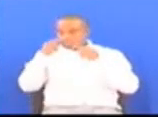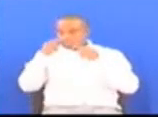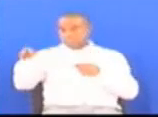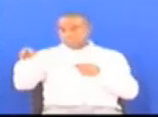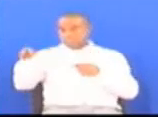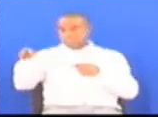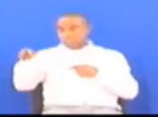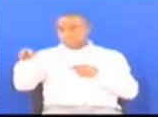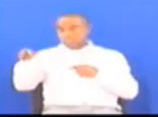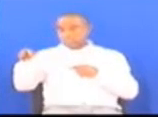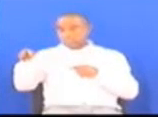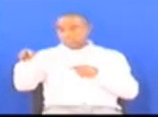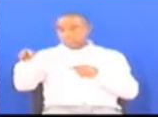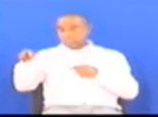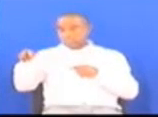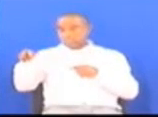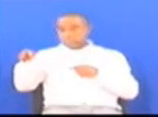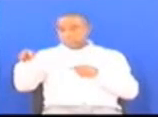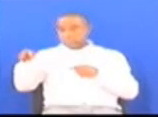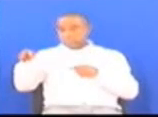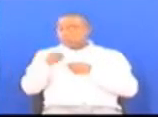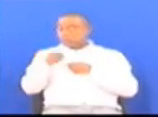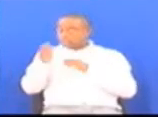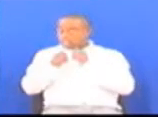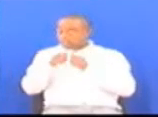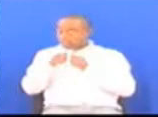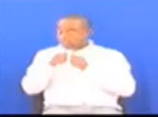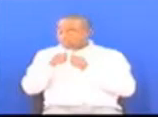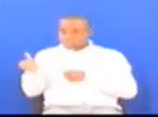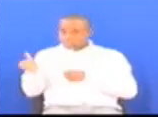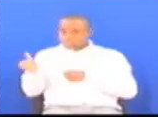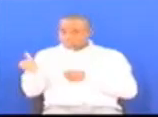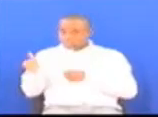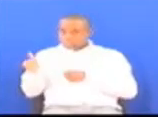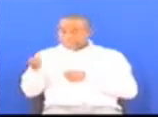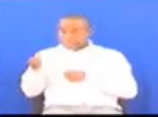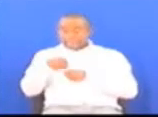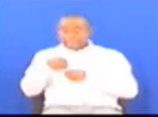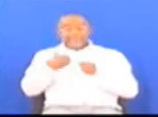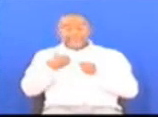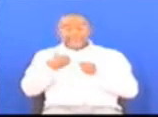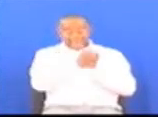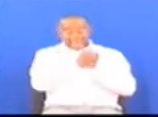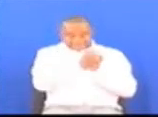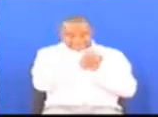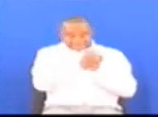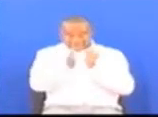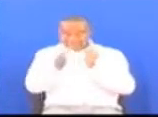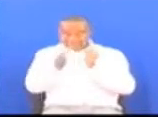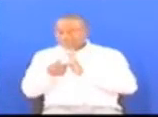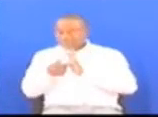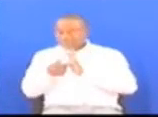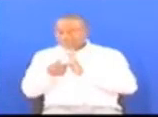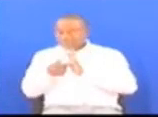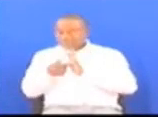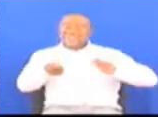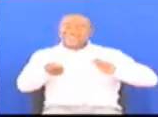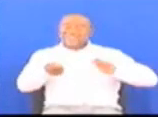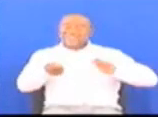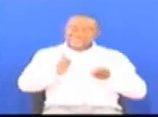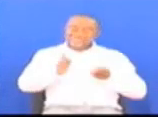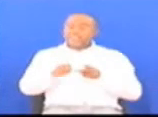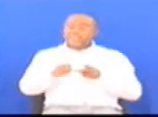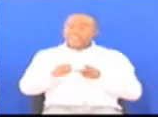kwamba kutokana na mambo haya na nafasi zingine ambazo tunazo za gesi, za madini